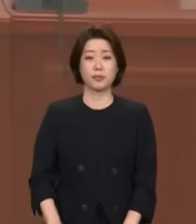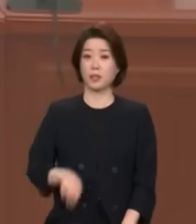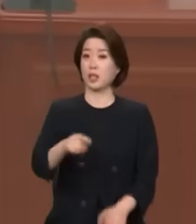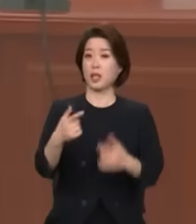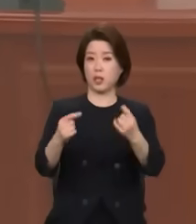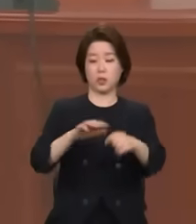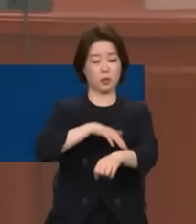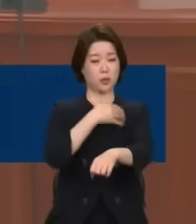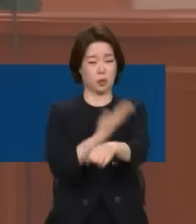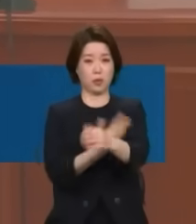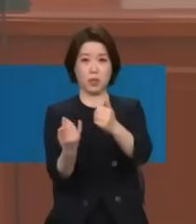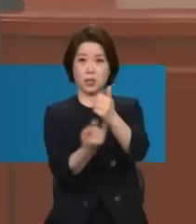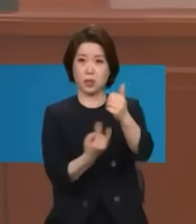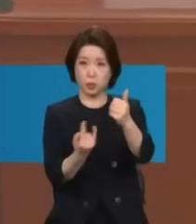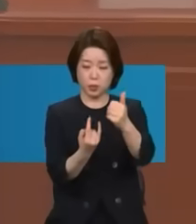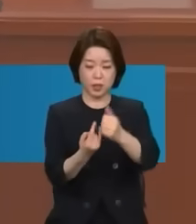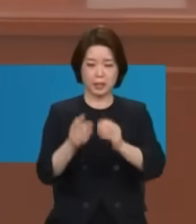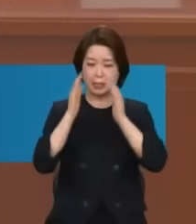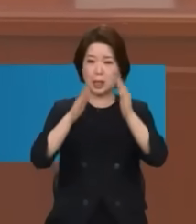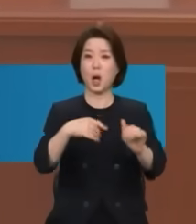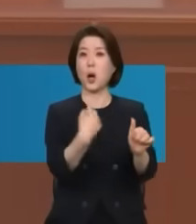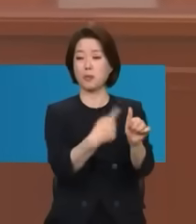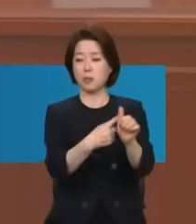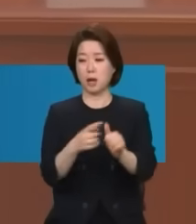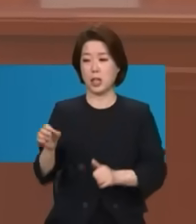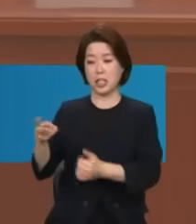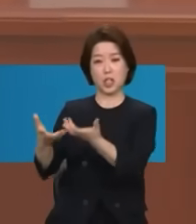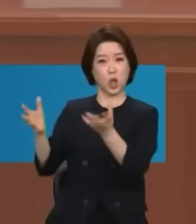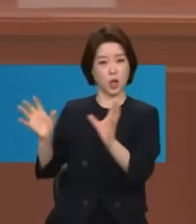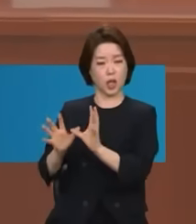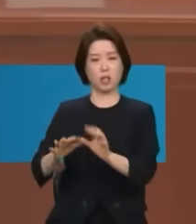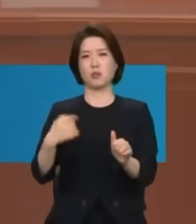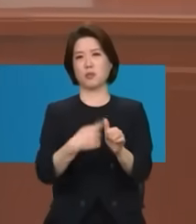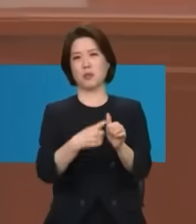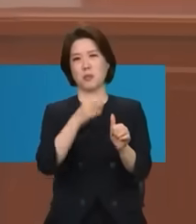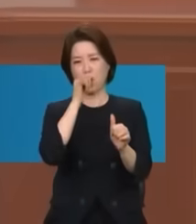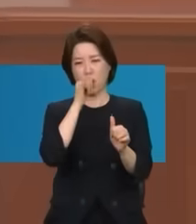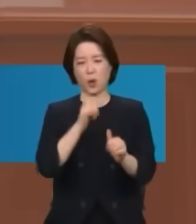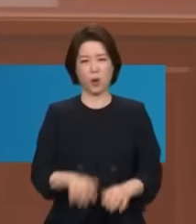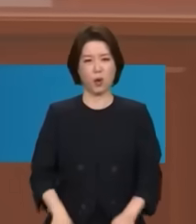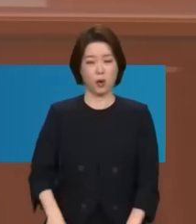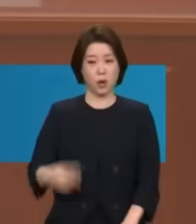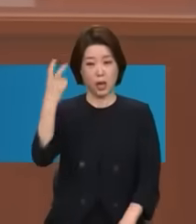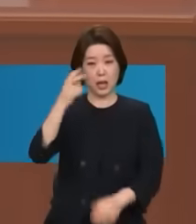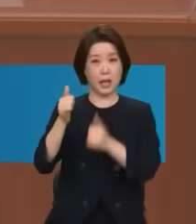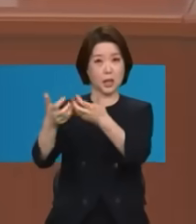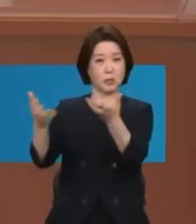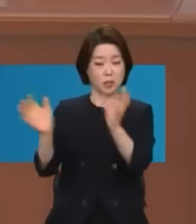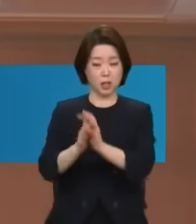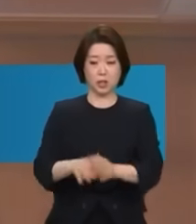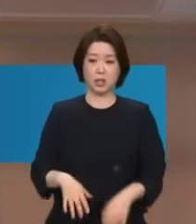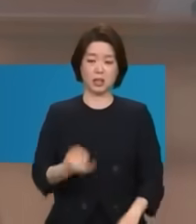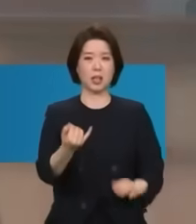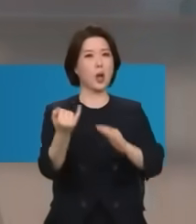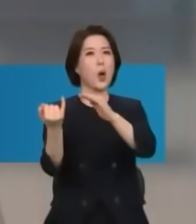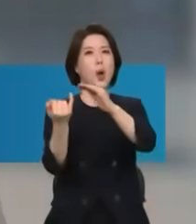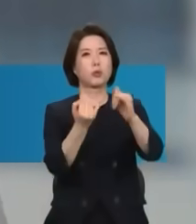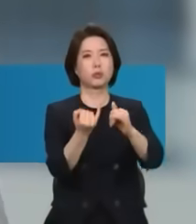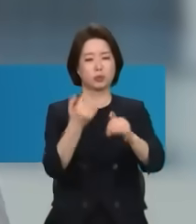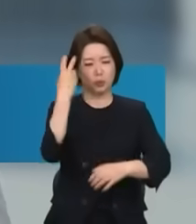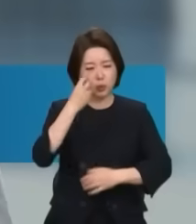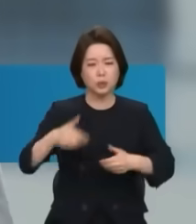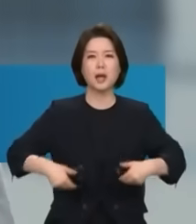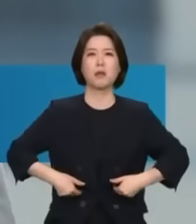이런 권익위를 향한 비판이 여당에서조차 나오기 시작했습니다. 검찰이 김건희 여사를 소환 조사하지 않을 수 없을 거라는